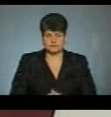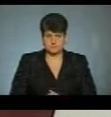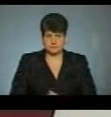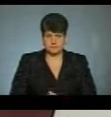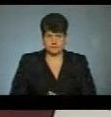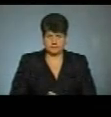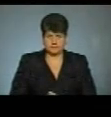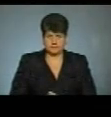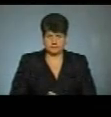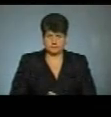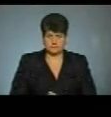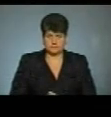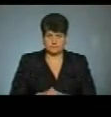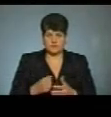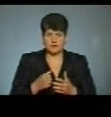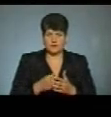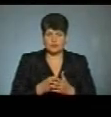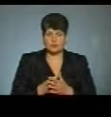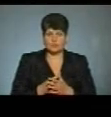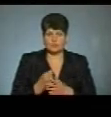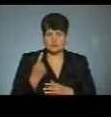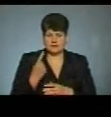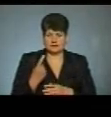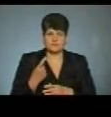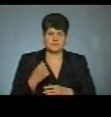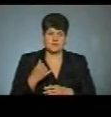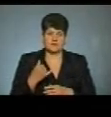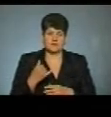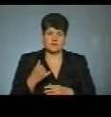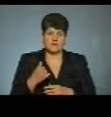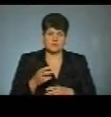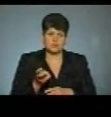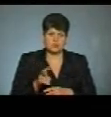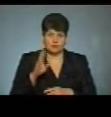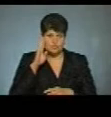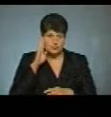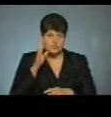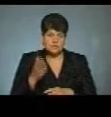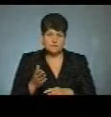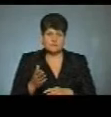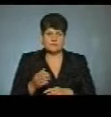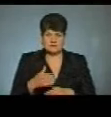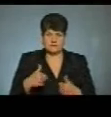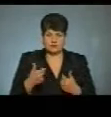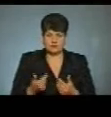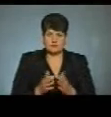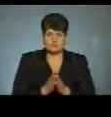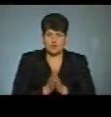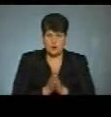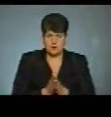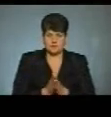правоохоронців. До одного із нарядів на території міста підійшов чоловік, який звернувся із